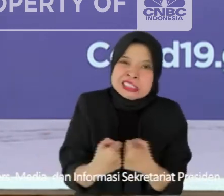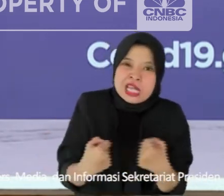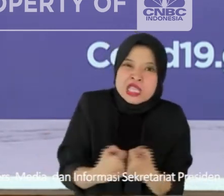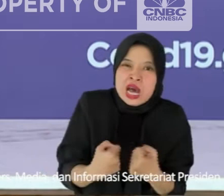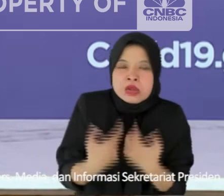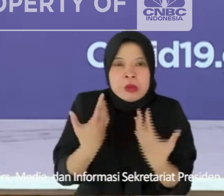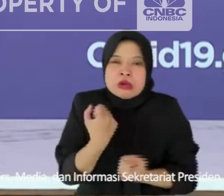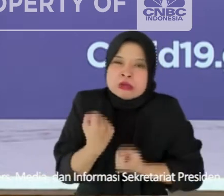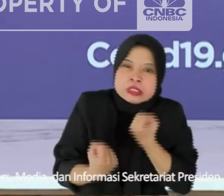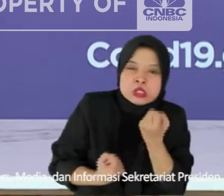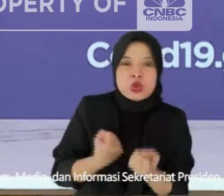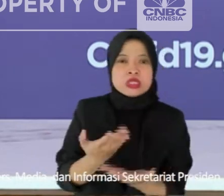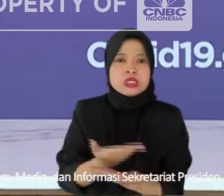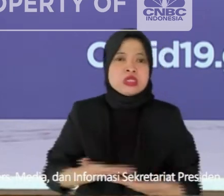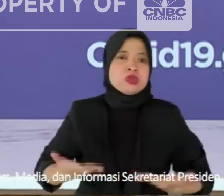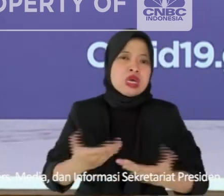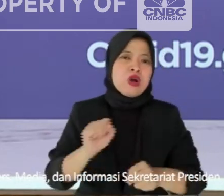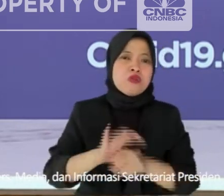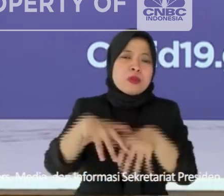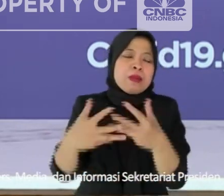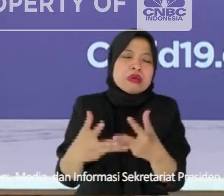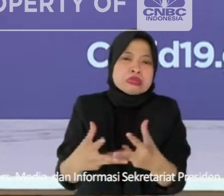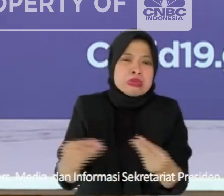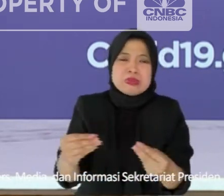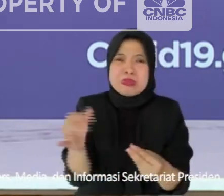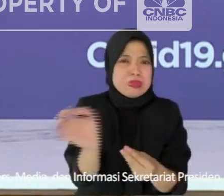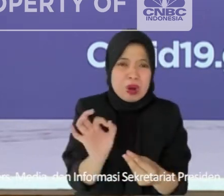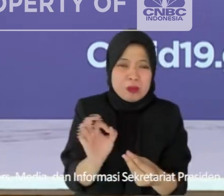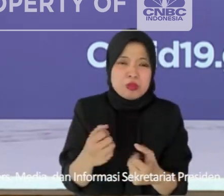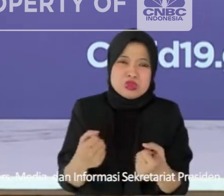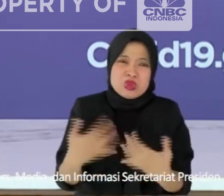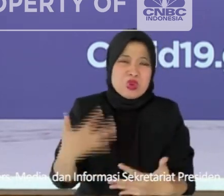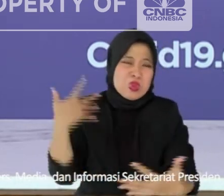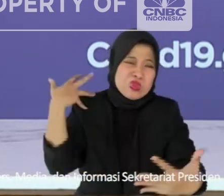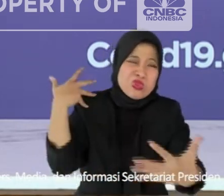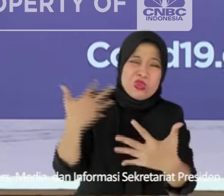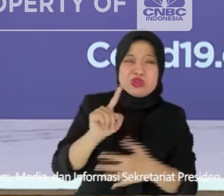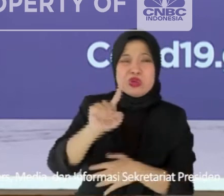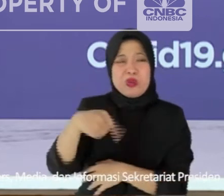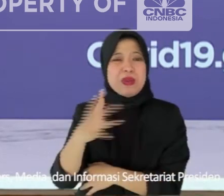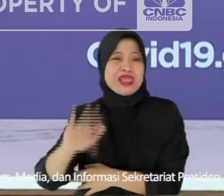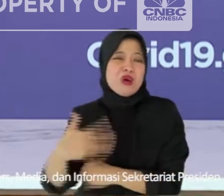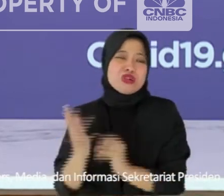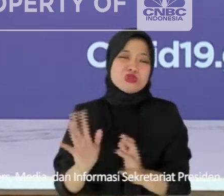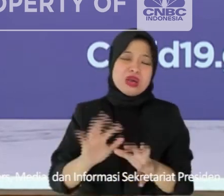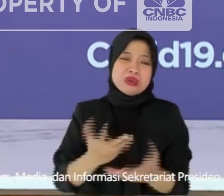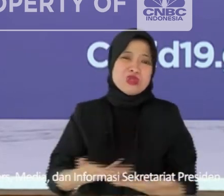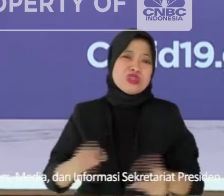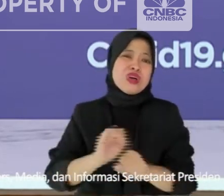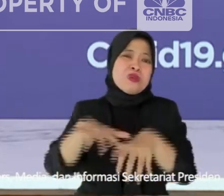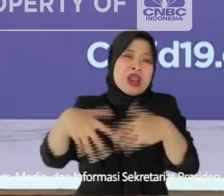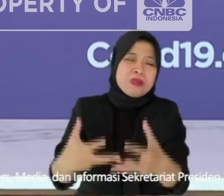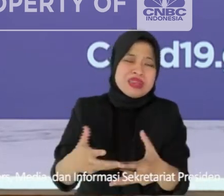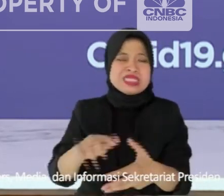covert 19 yang belum usai perang yang sudah berlangsung selama satu setengah tahun ini terkadang